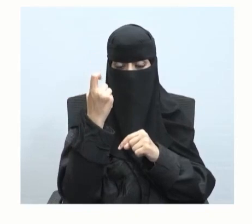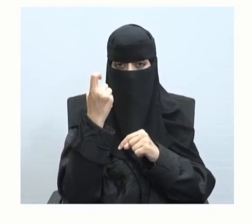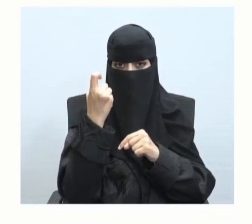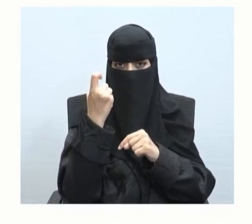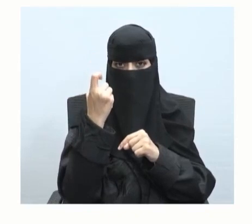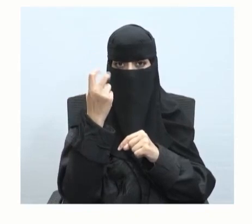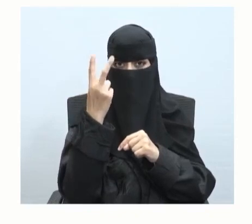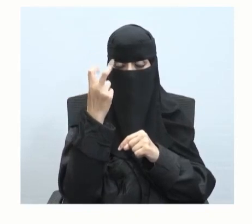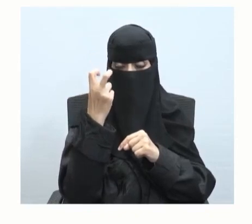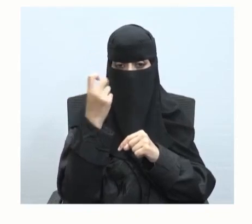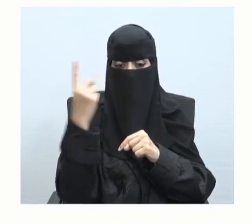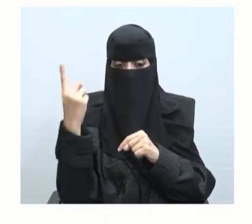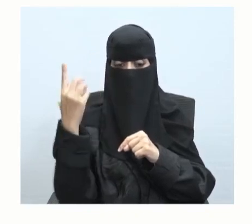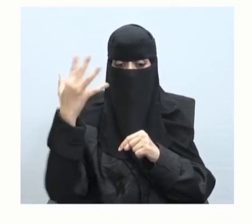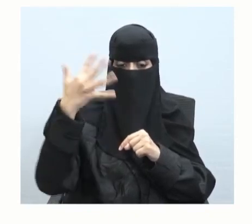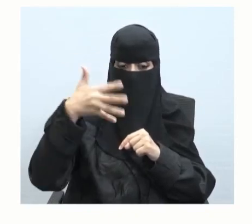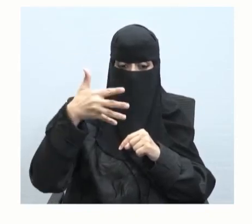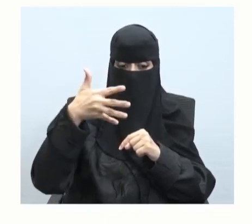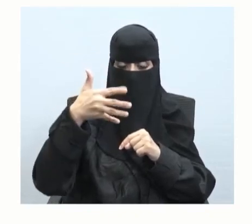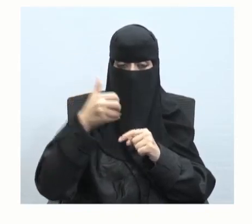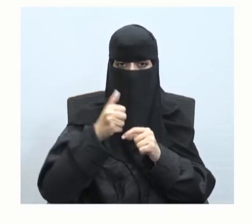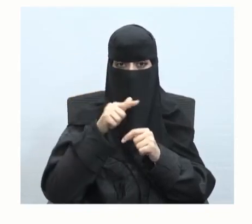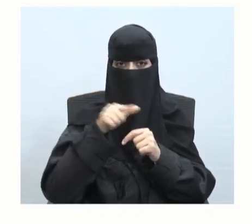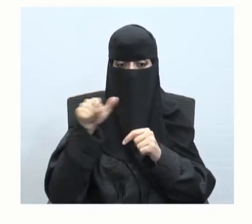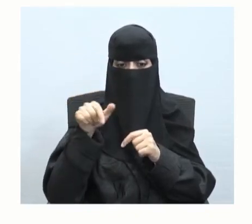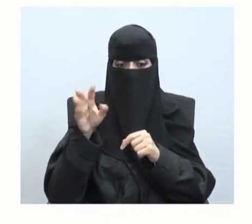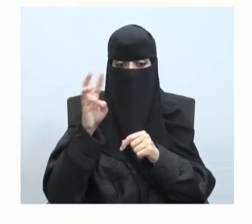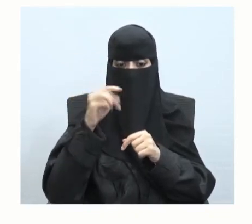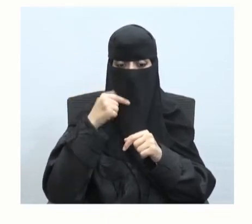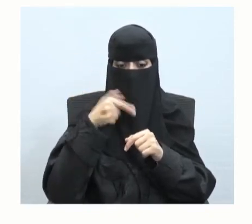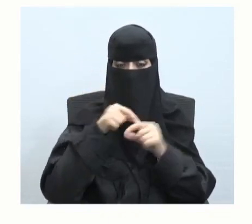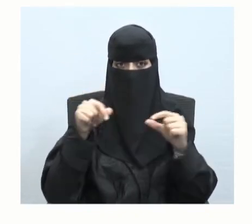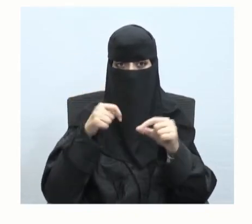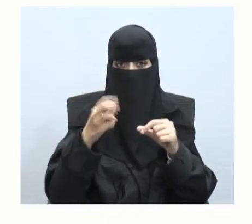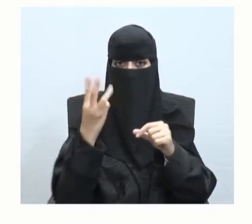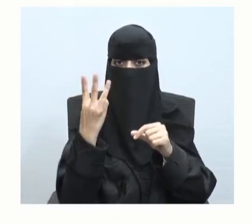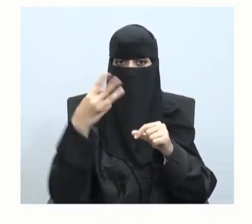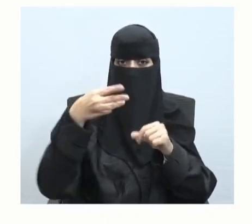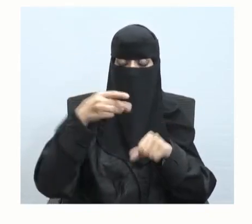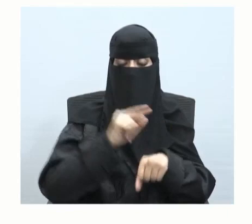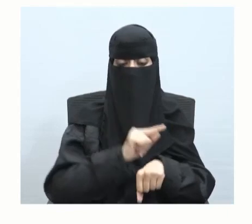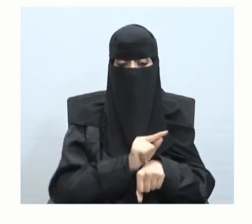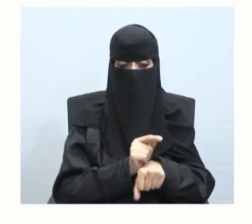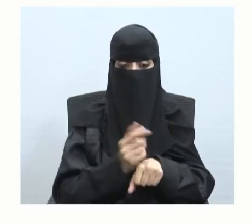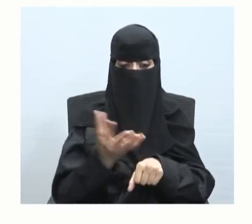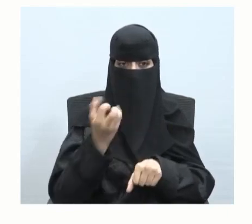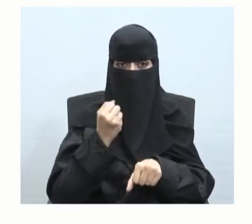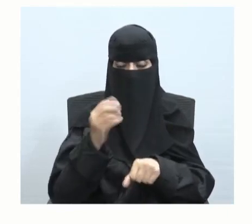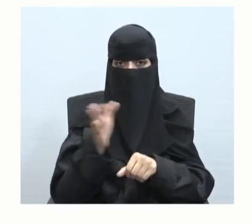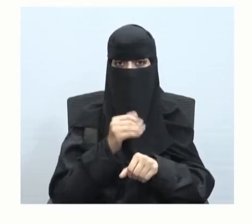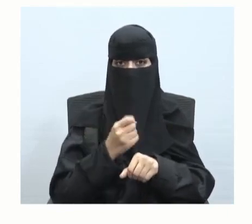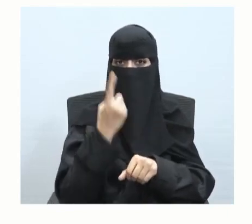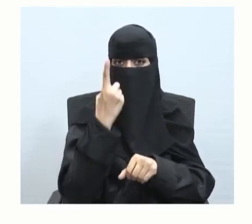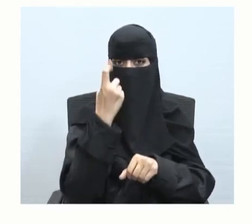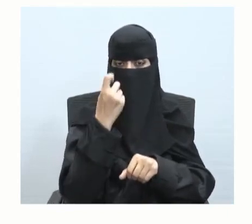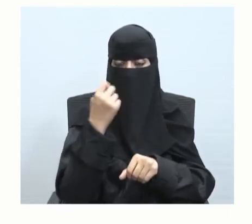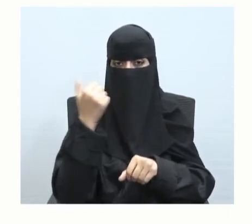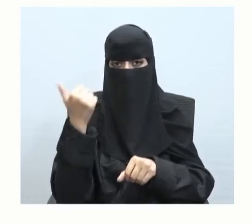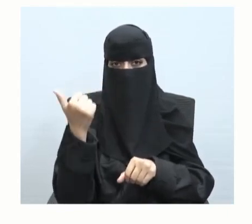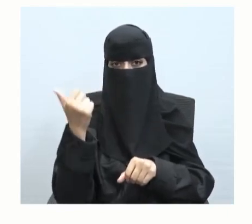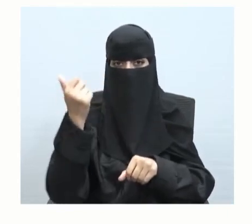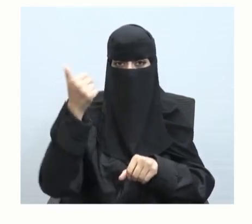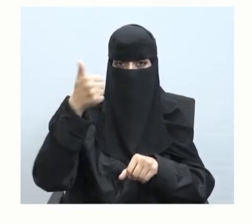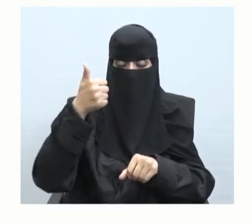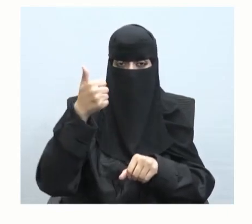صحح هنا 251 اقسم النتيجه على كم على 30 صار لك النتيجه